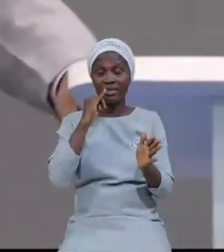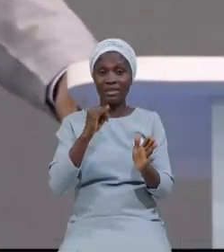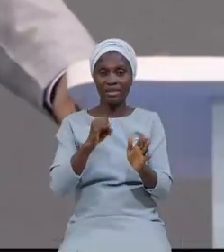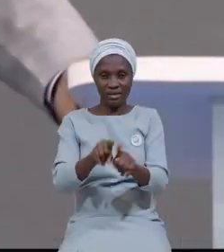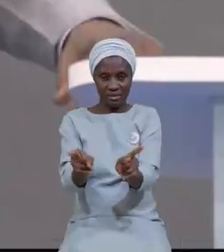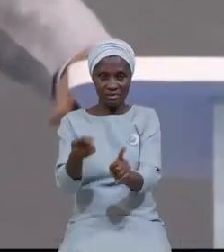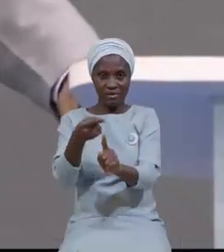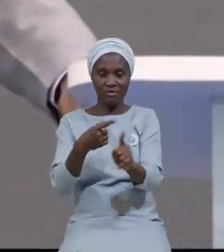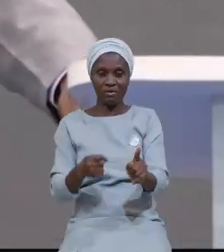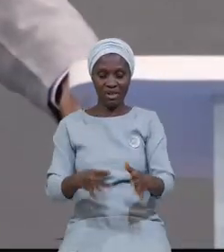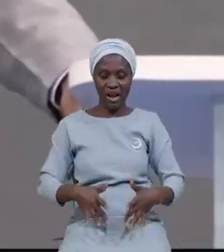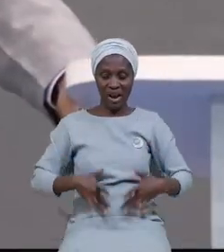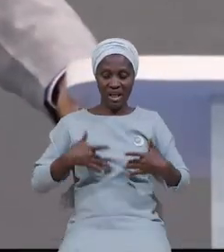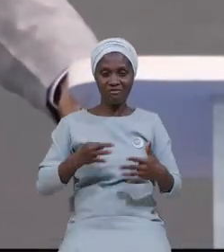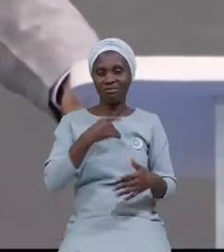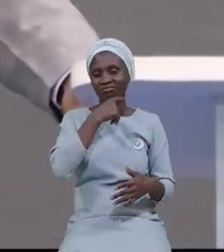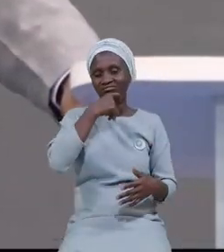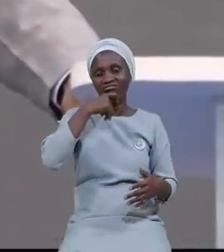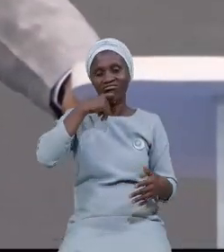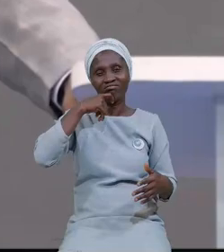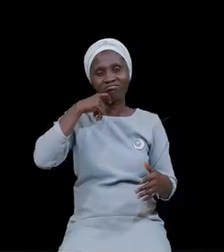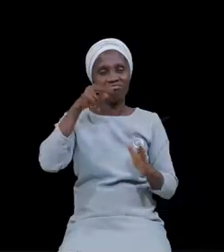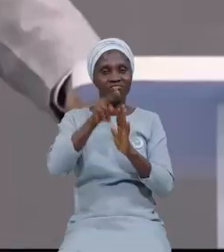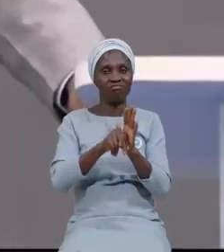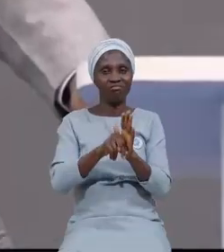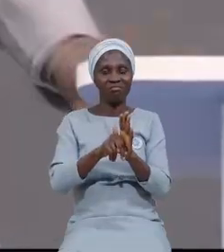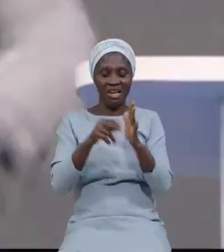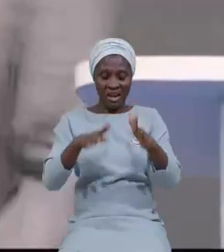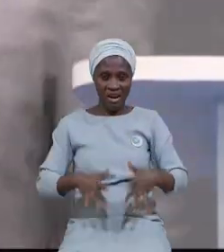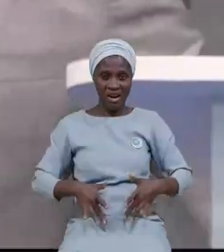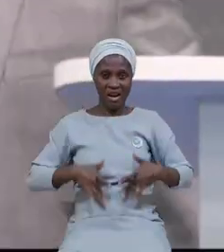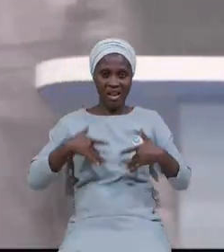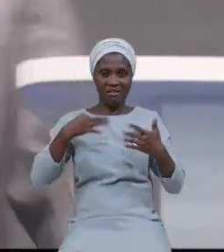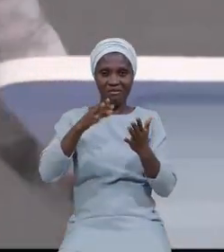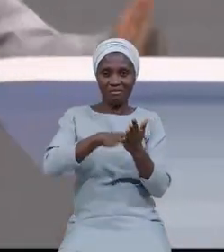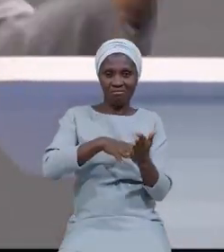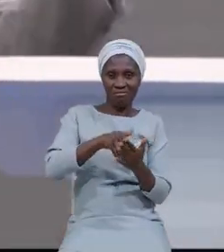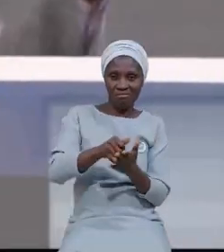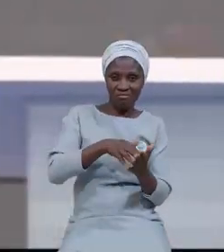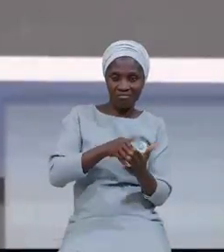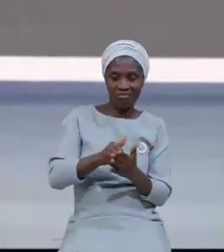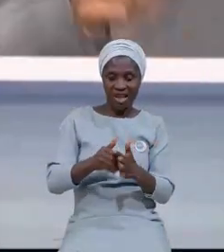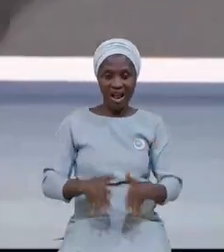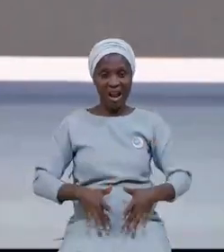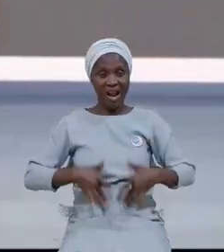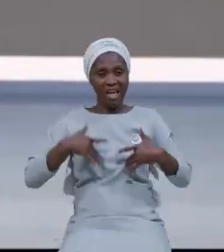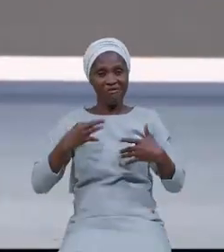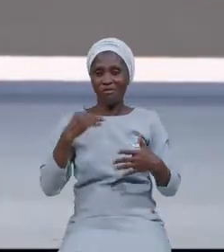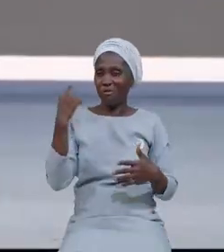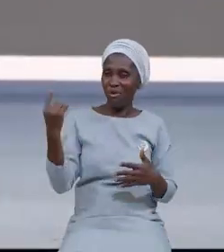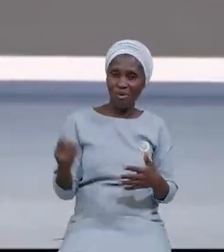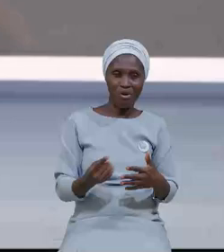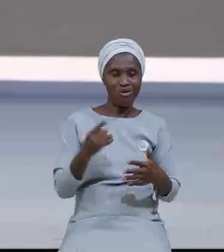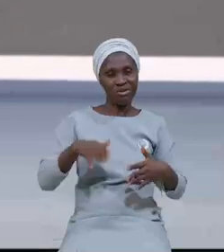la vie de sécheresse et la vie de d'épuisement la vie qui est